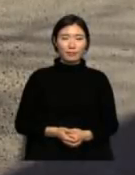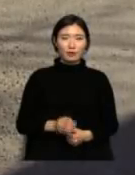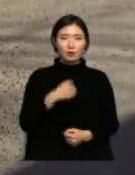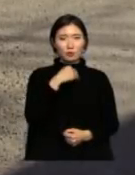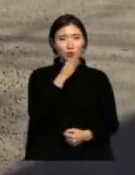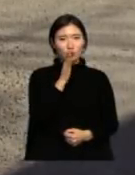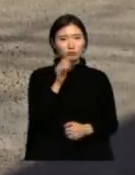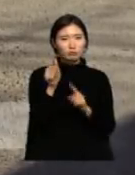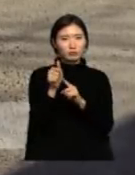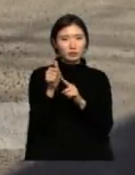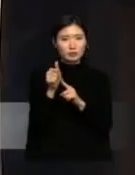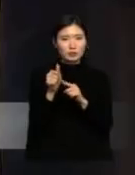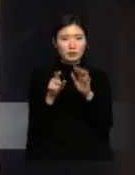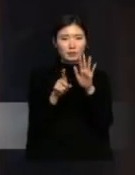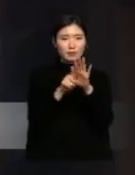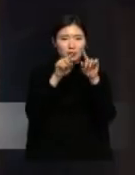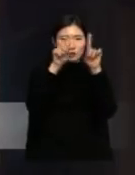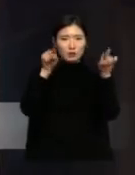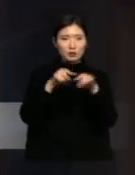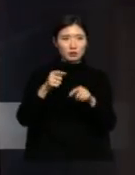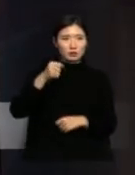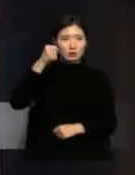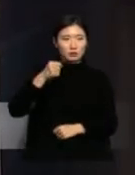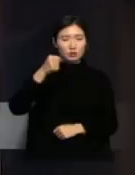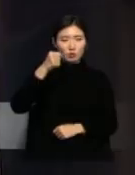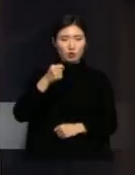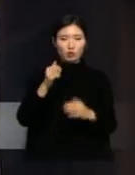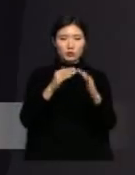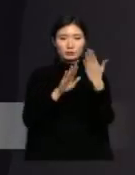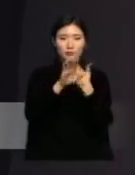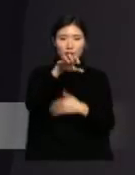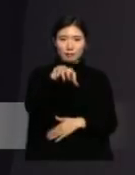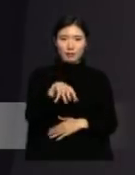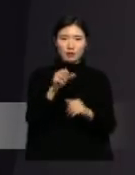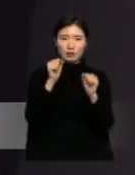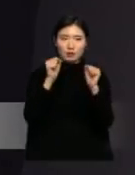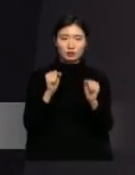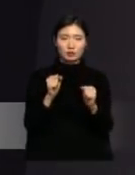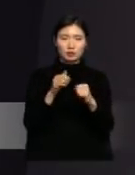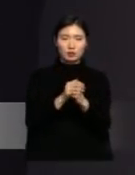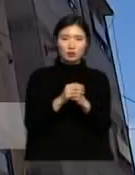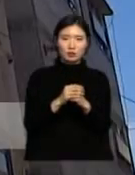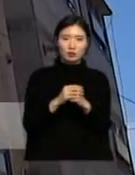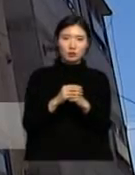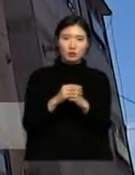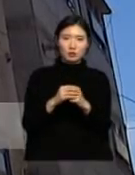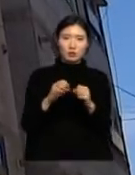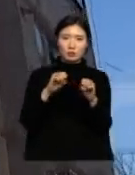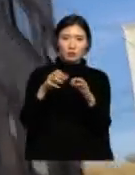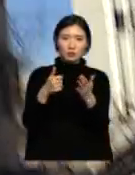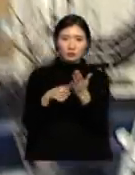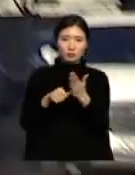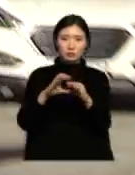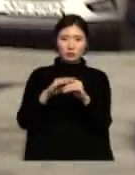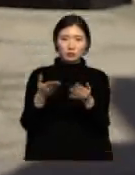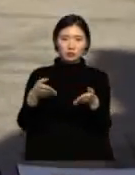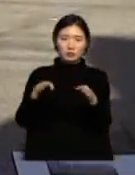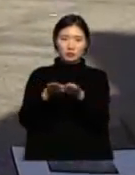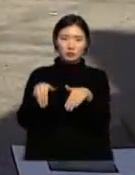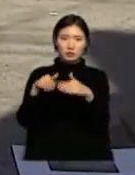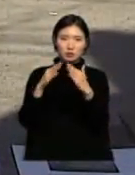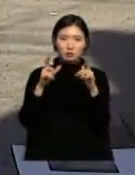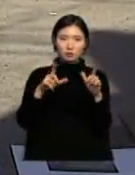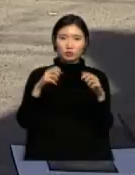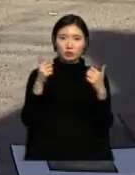노년의 남성이 피켓을 들고 한 빌라 앞에 섰습니다. 지난달 광장동 폐기물 처리시설 설치 예산이 구의회를